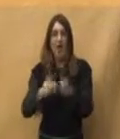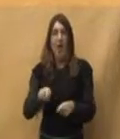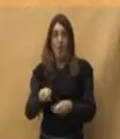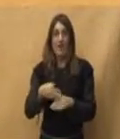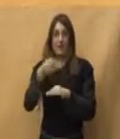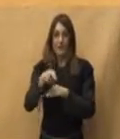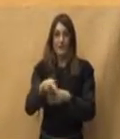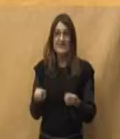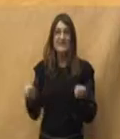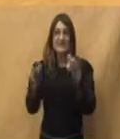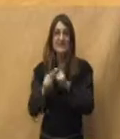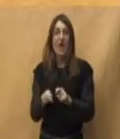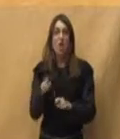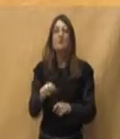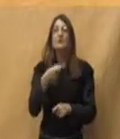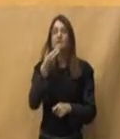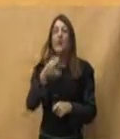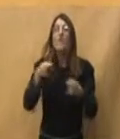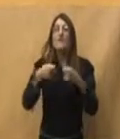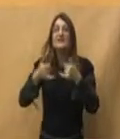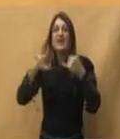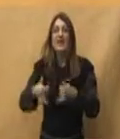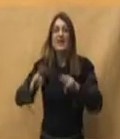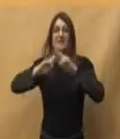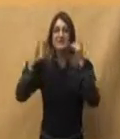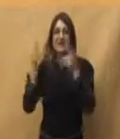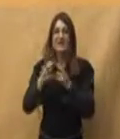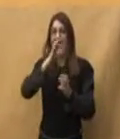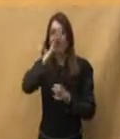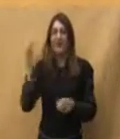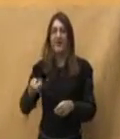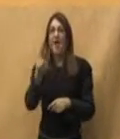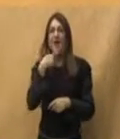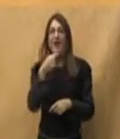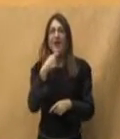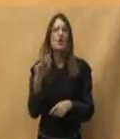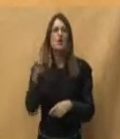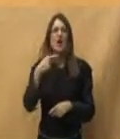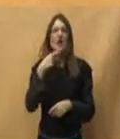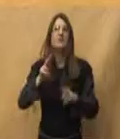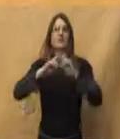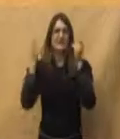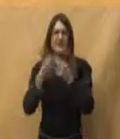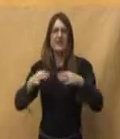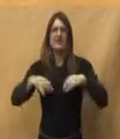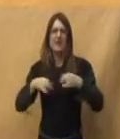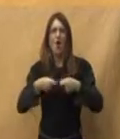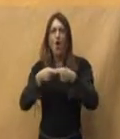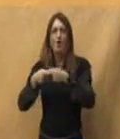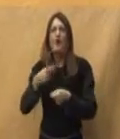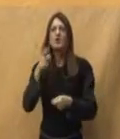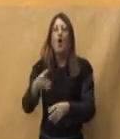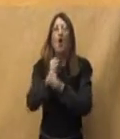zaključka ćemo se moći dotaknuti i današnjeg svjetskog dana hrane, koji su oni nazvali Svjetska zdravstvena organizacija